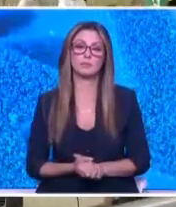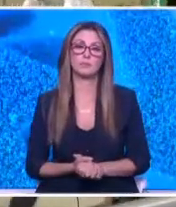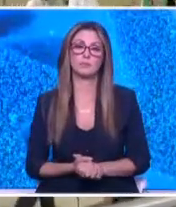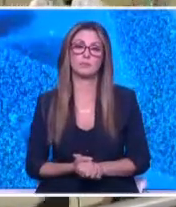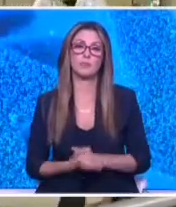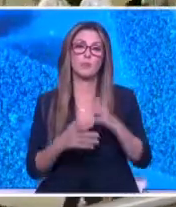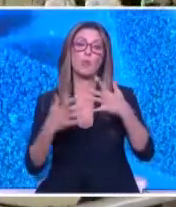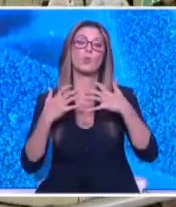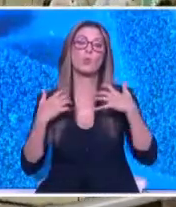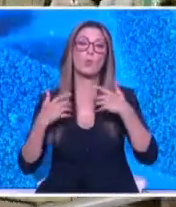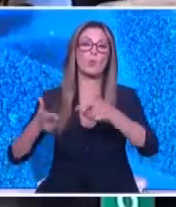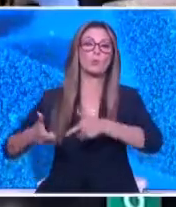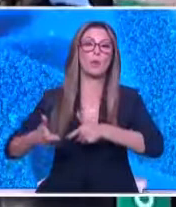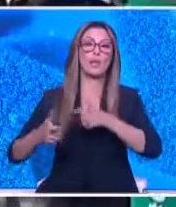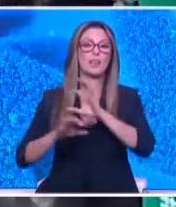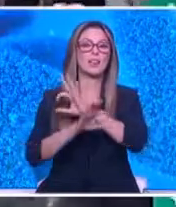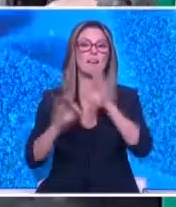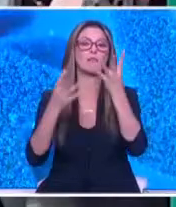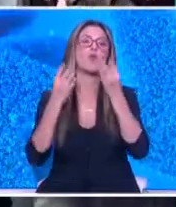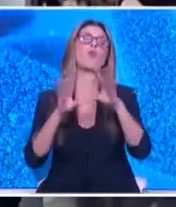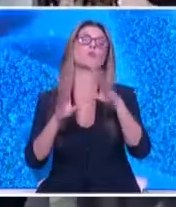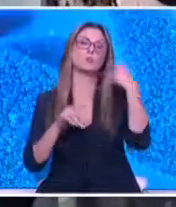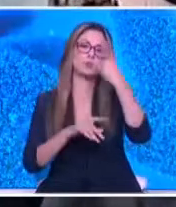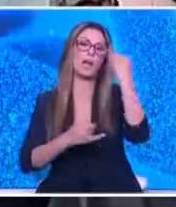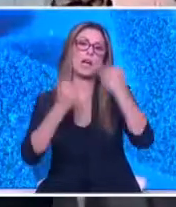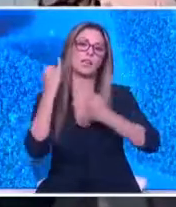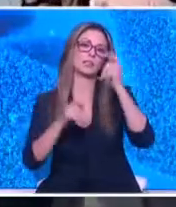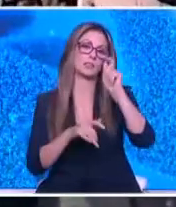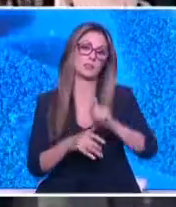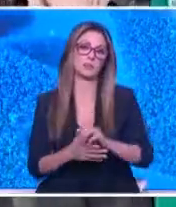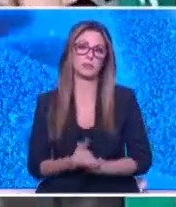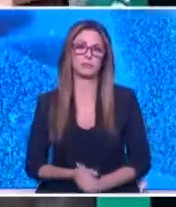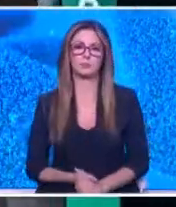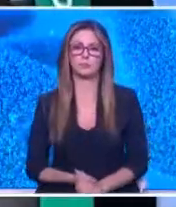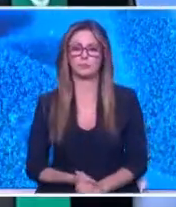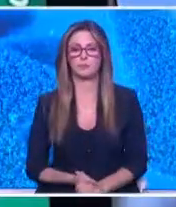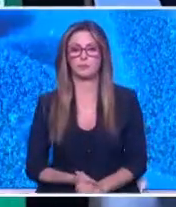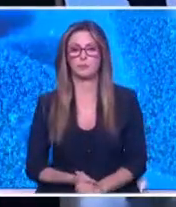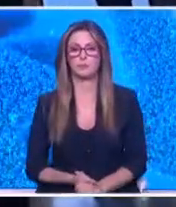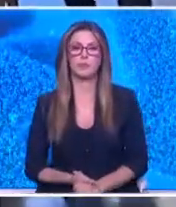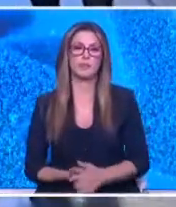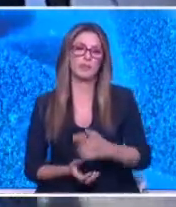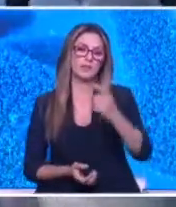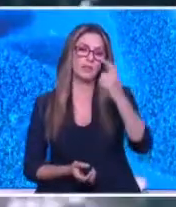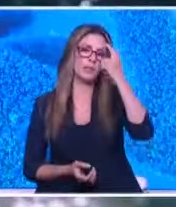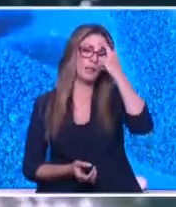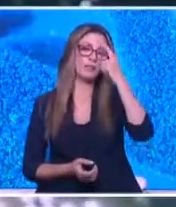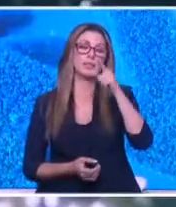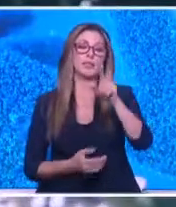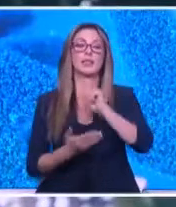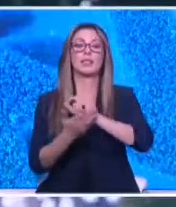güvenliğin yeterince sıkı olmaması ciddi eleştiriler yapılmasına neden oluyor. Hint asıllı İngiliz yazar Salman